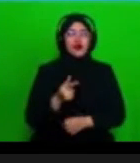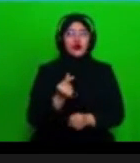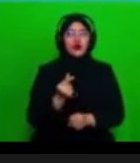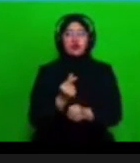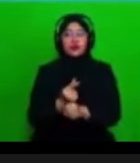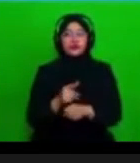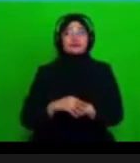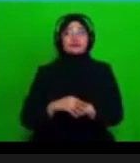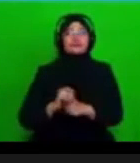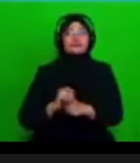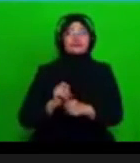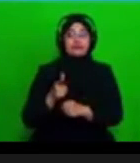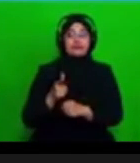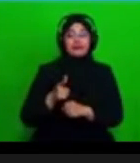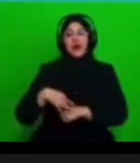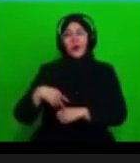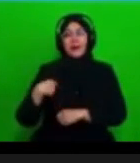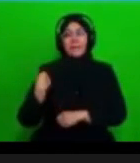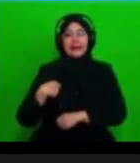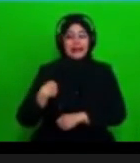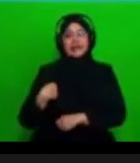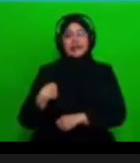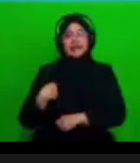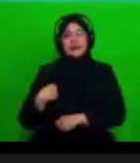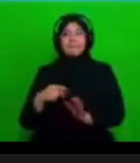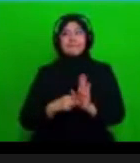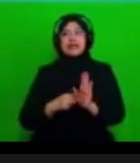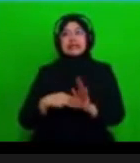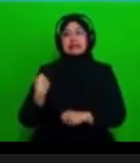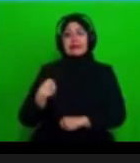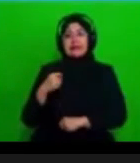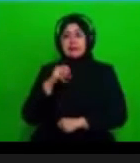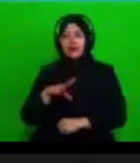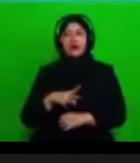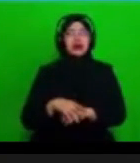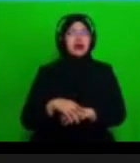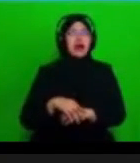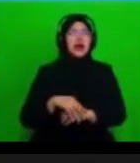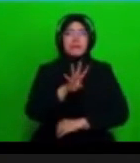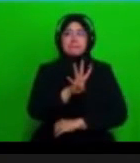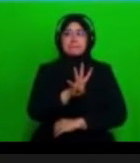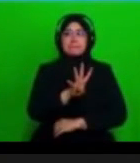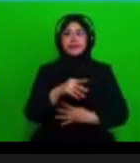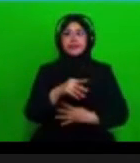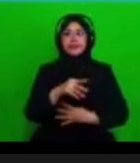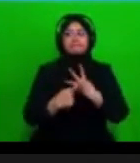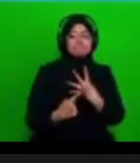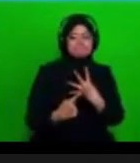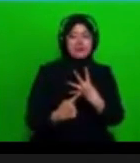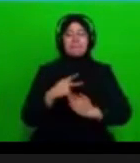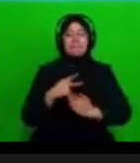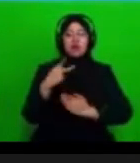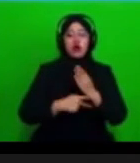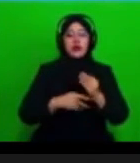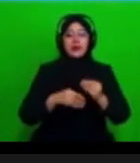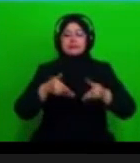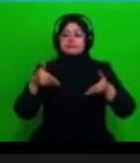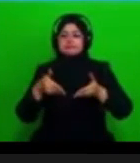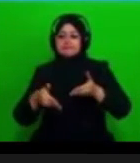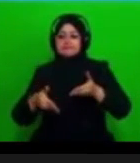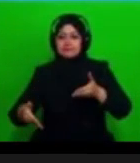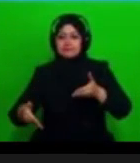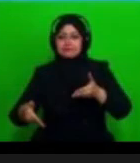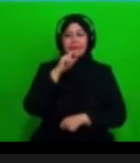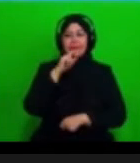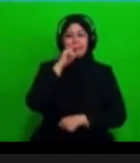Mas Menteri, quick win ya, as a quick win, itu langsung diterjemahkan dalam 4 subprogram dalam episode 1